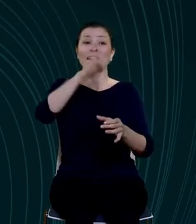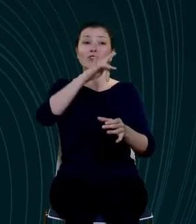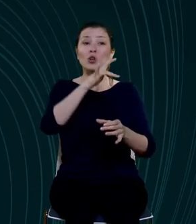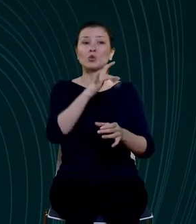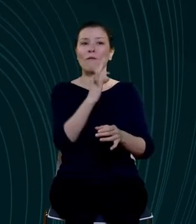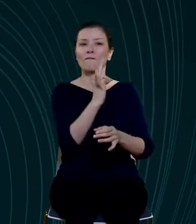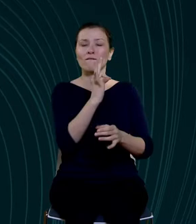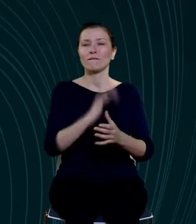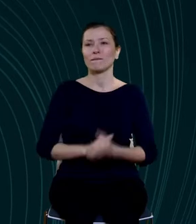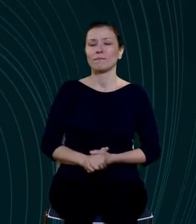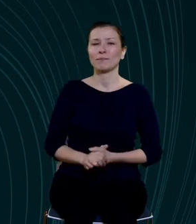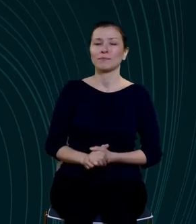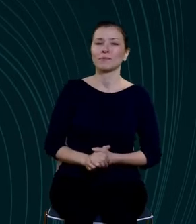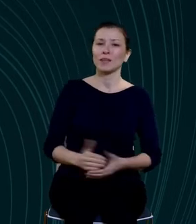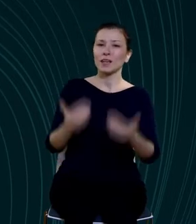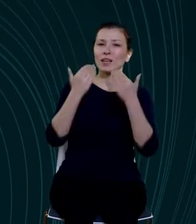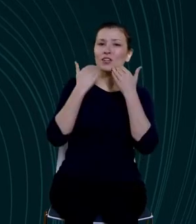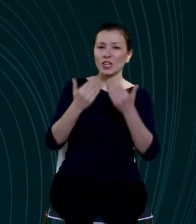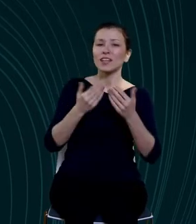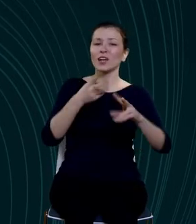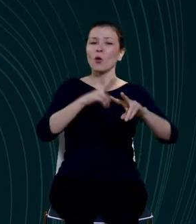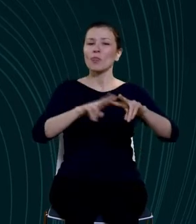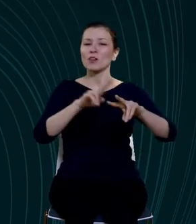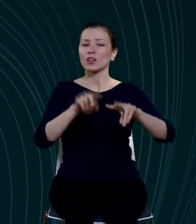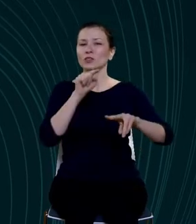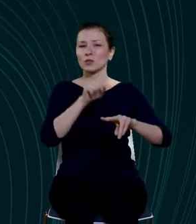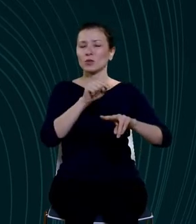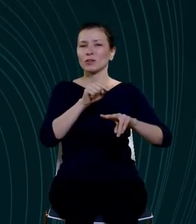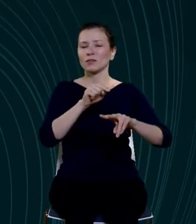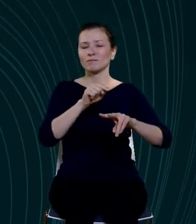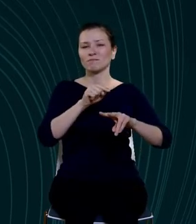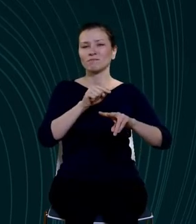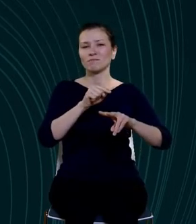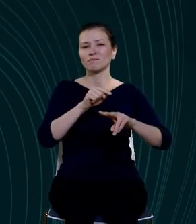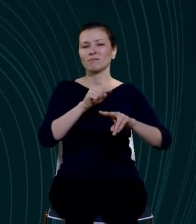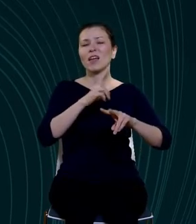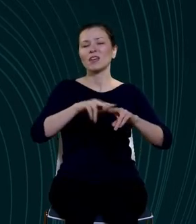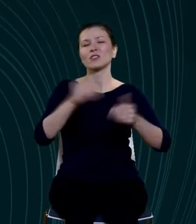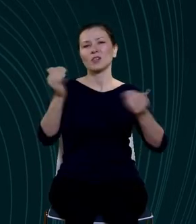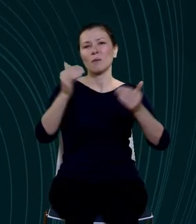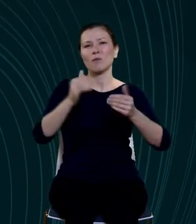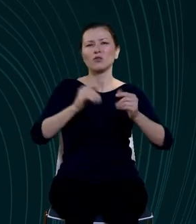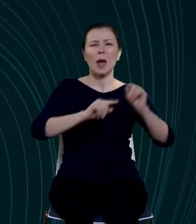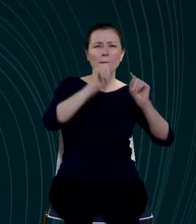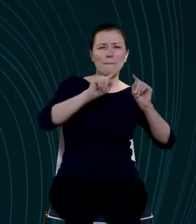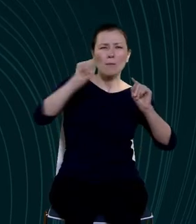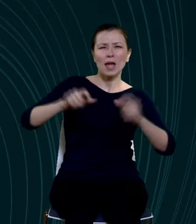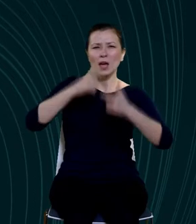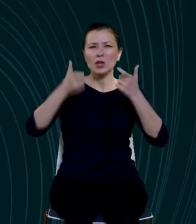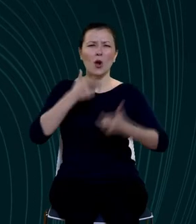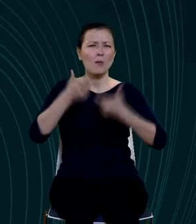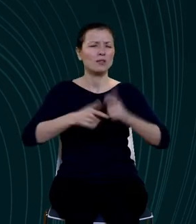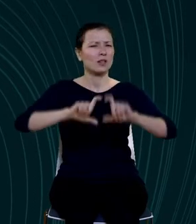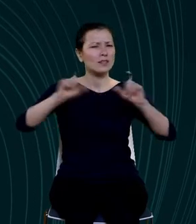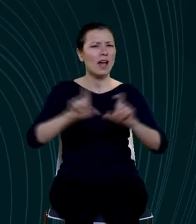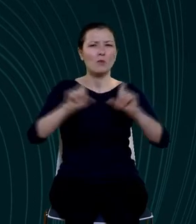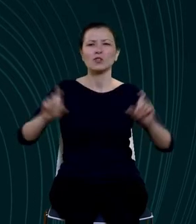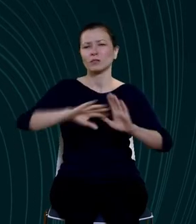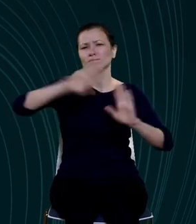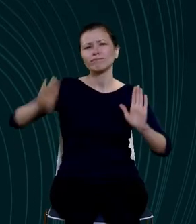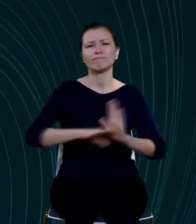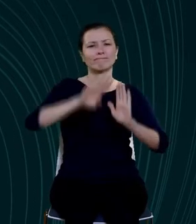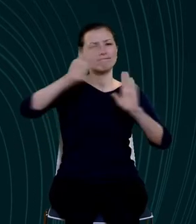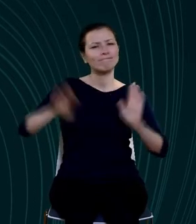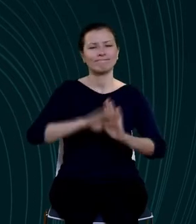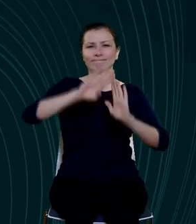Dzięki takiej właśnie konfiguracji tego rodzaju przyrząd może wykonywać ciągłe pomiary pól elektromagnetycznych. Powinien charakteryzować